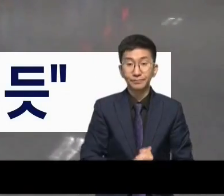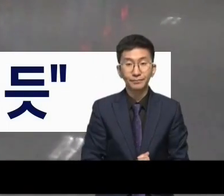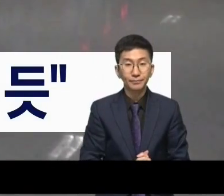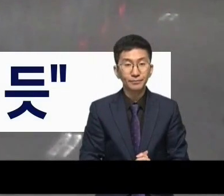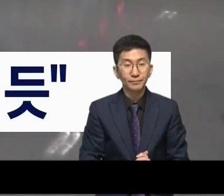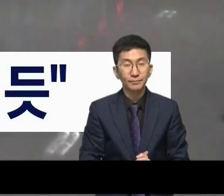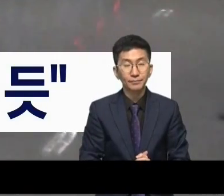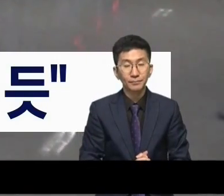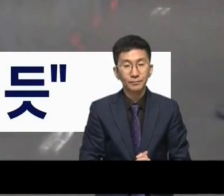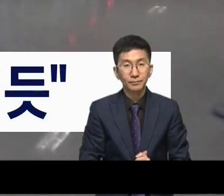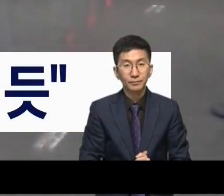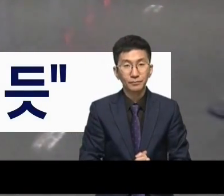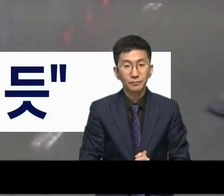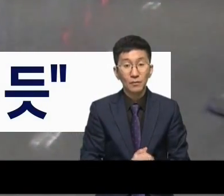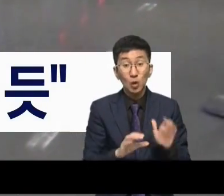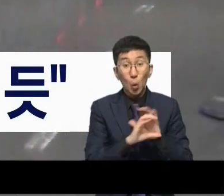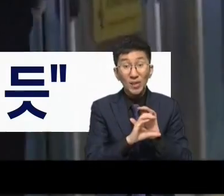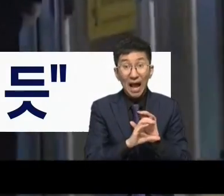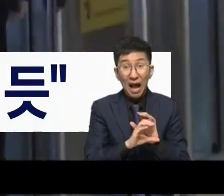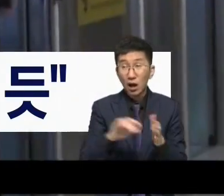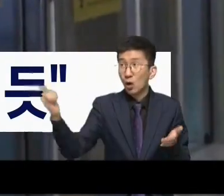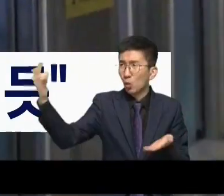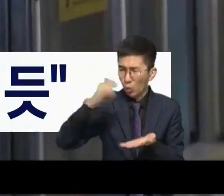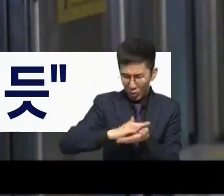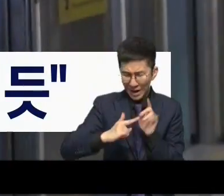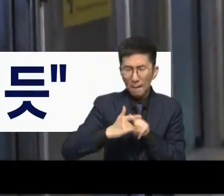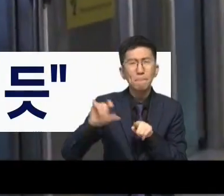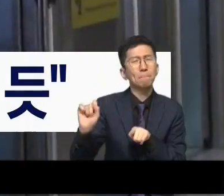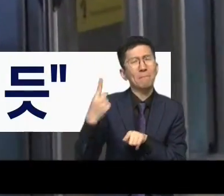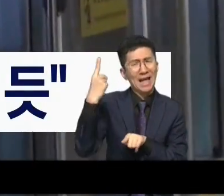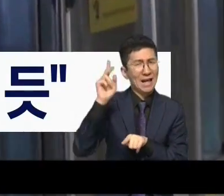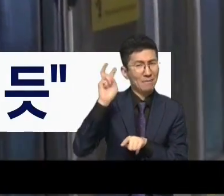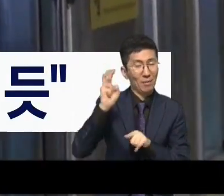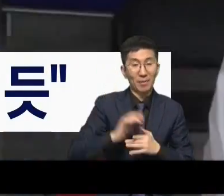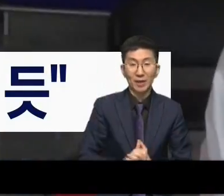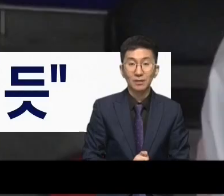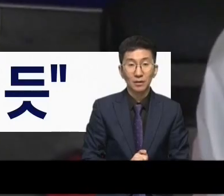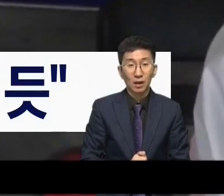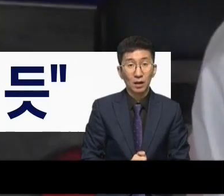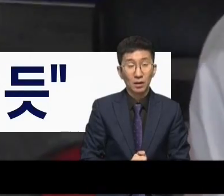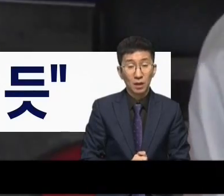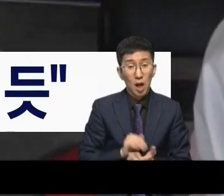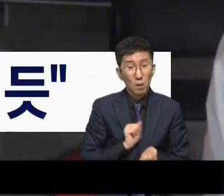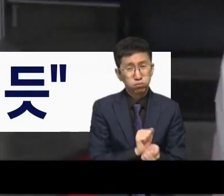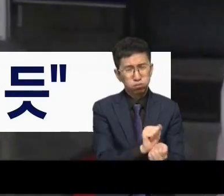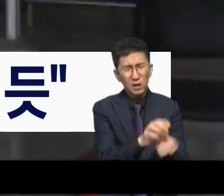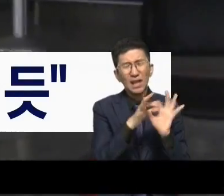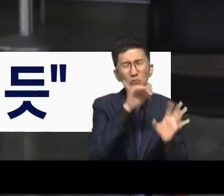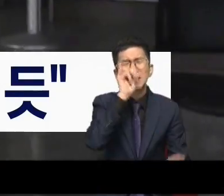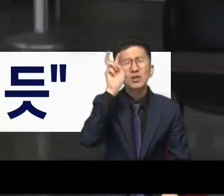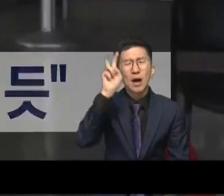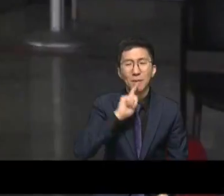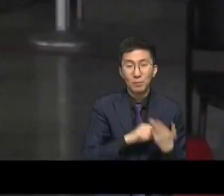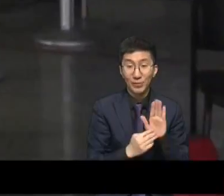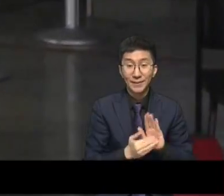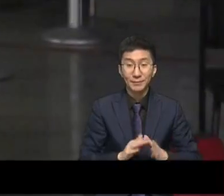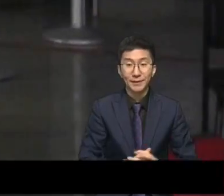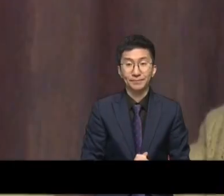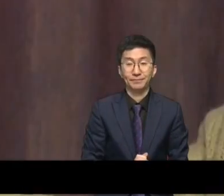시안시는 코로나 바이러스가 공항을 통해 유입됐을 것으로 추정하면서 확산세가 당분간 이어질 것으로